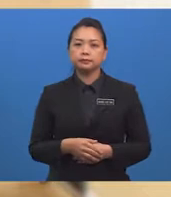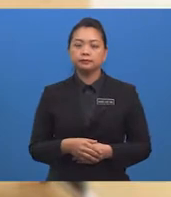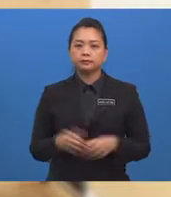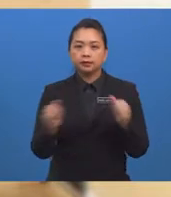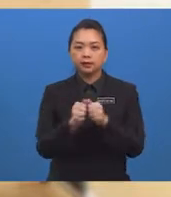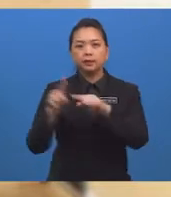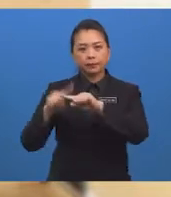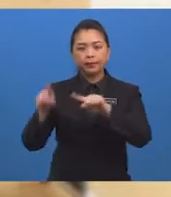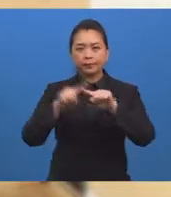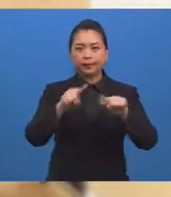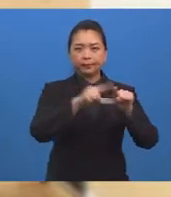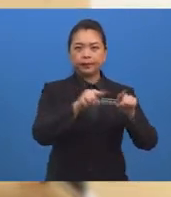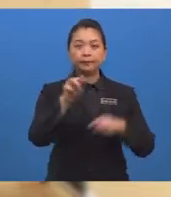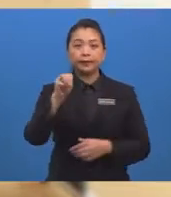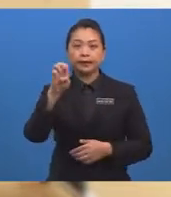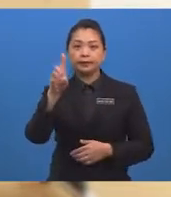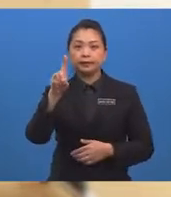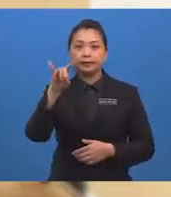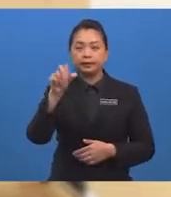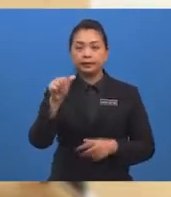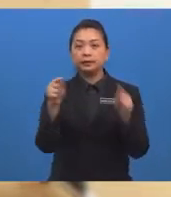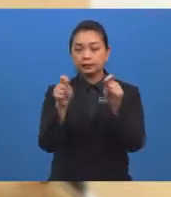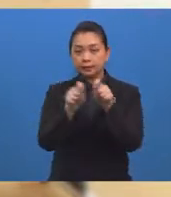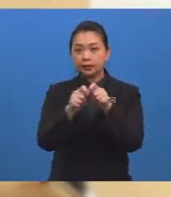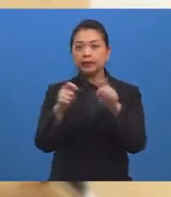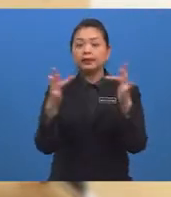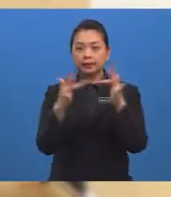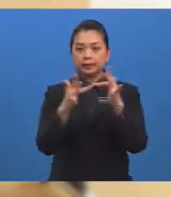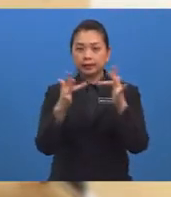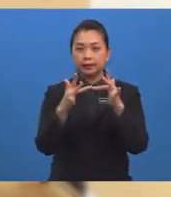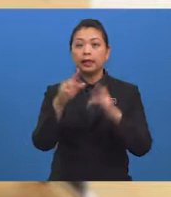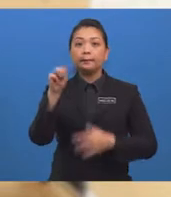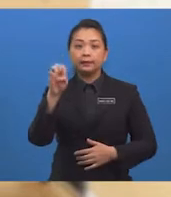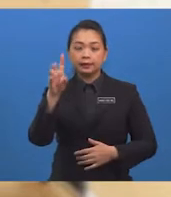media komunikasi seperti internet, media